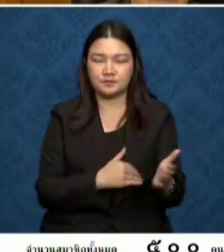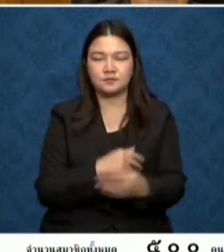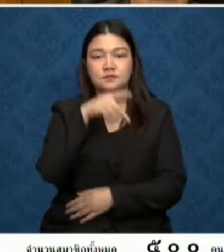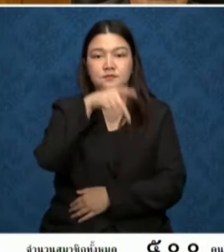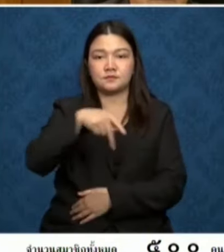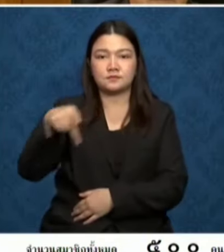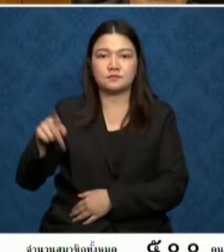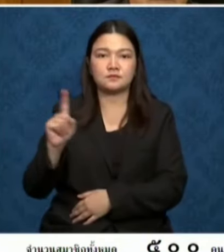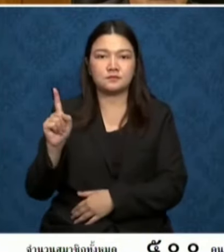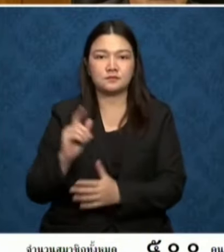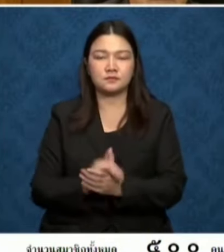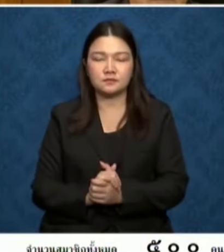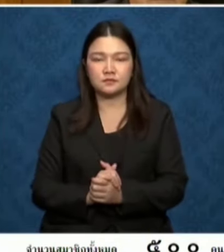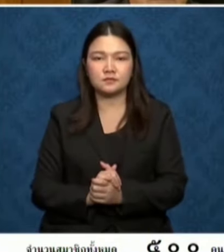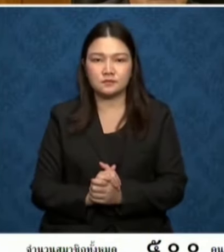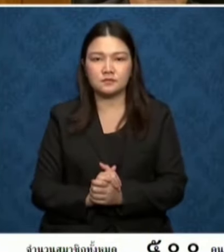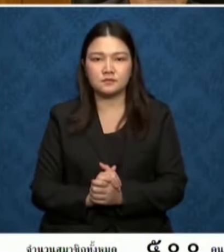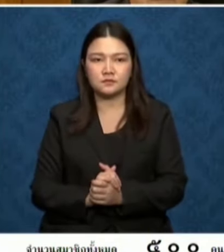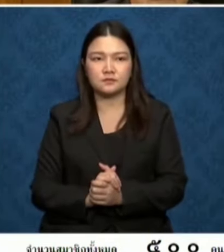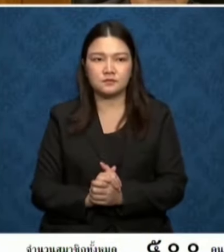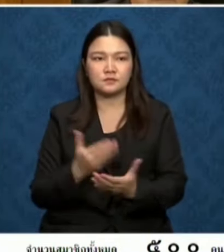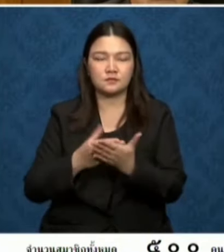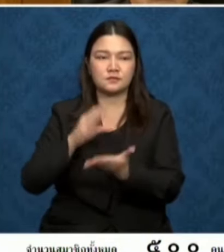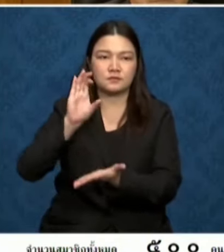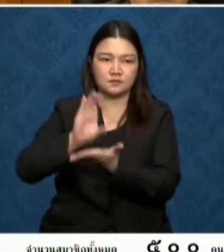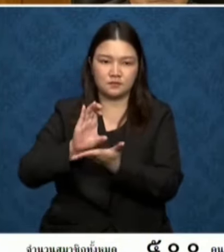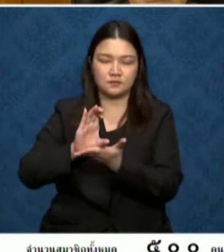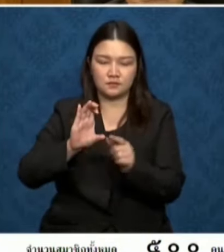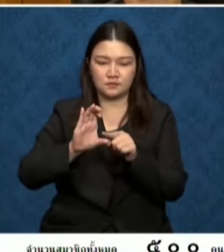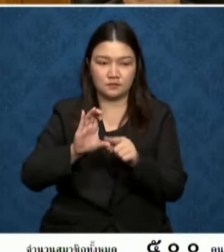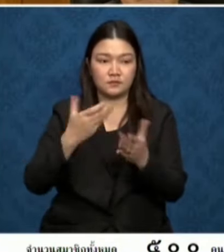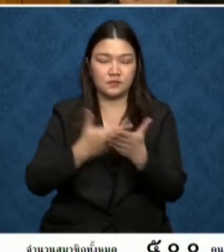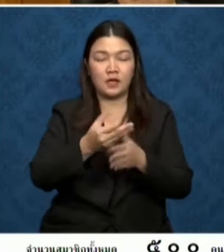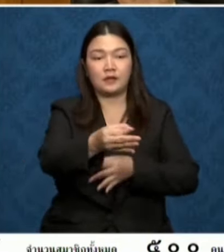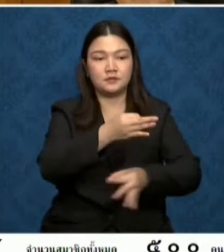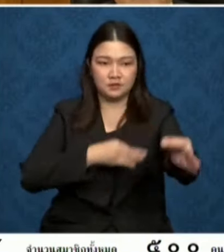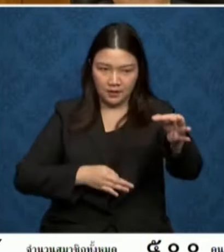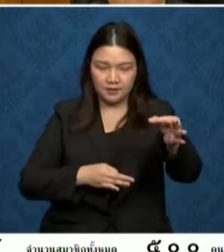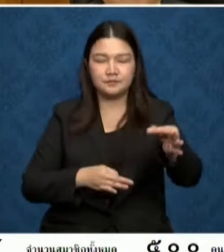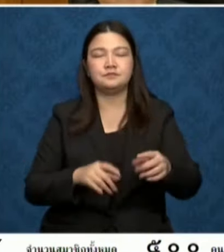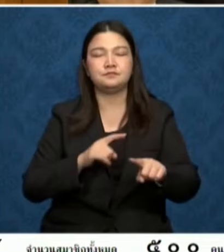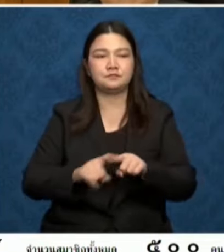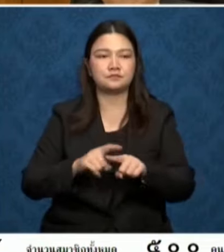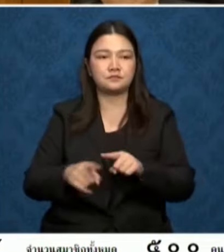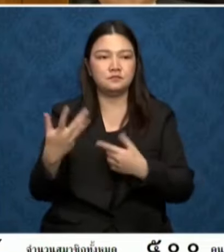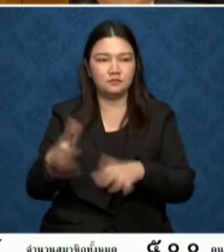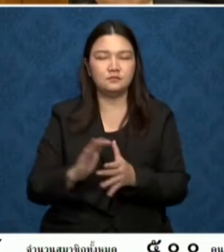ที่มีการตั้งงบประมาณนอกจากการชดเชยราคาน้ำมันปาล์มดิบเนี่ยเป็นการไป